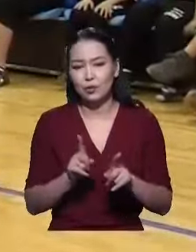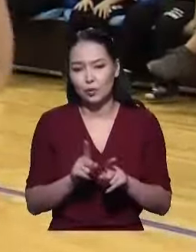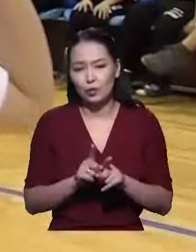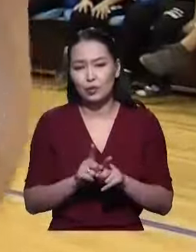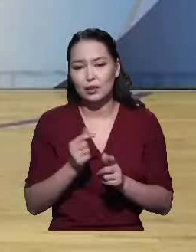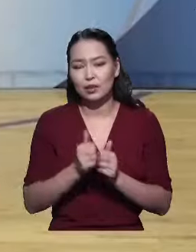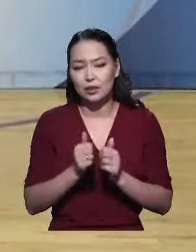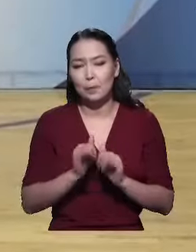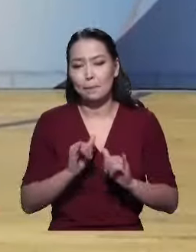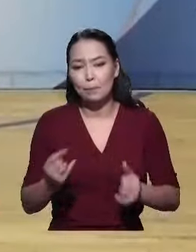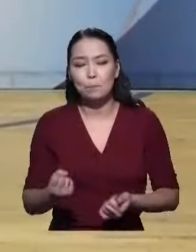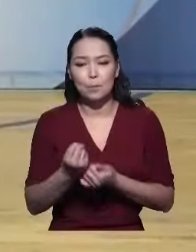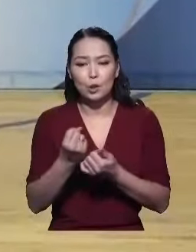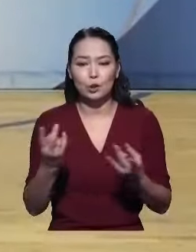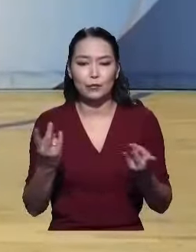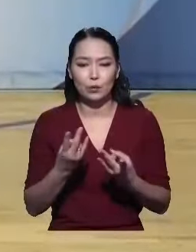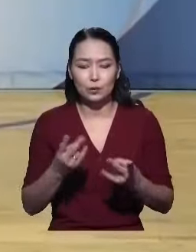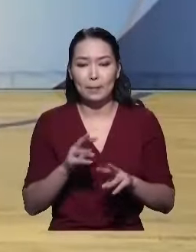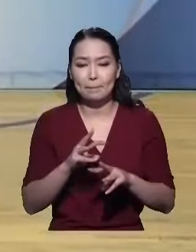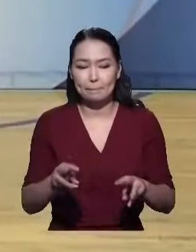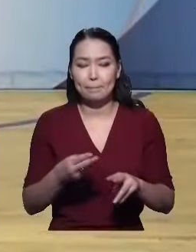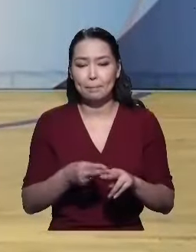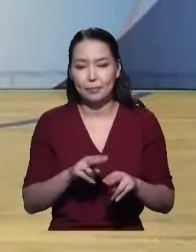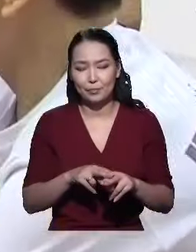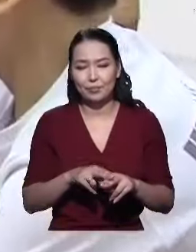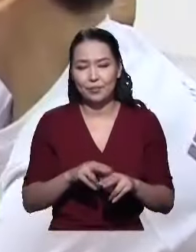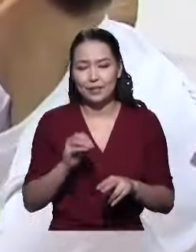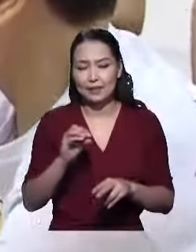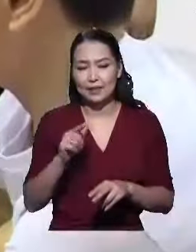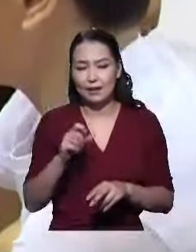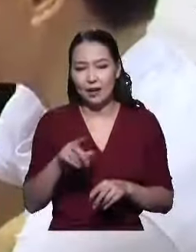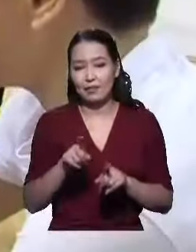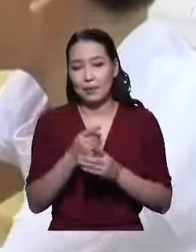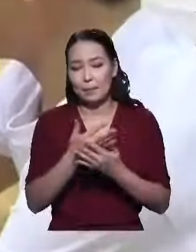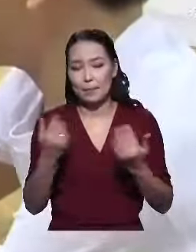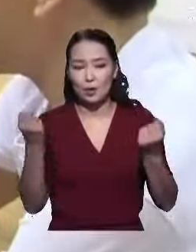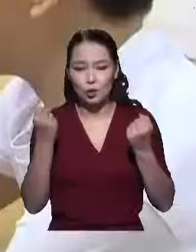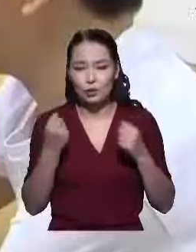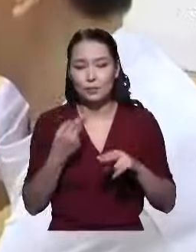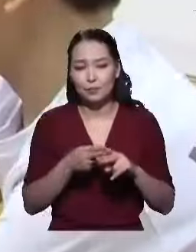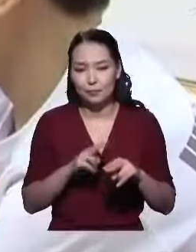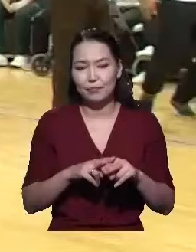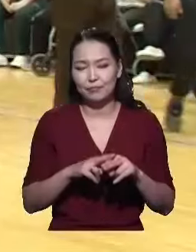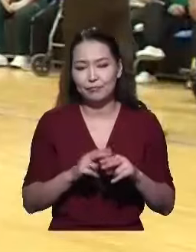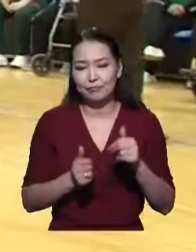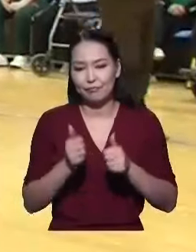и мотивирует. Мажлисмен Нартай Сарсенгалиев считает, что такой вид спорта стирает границу между людьми.